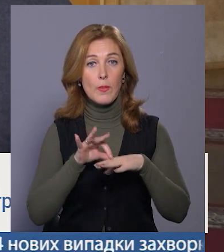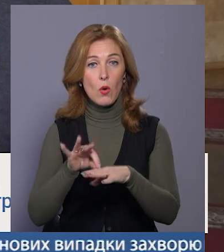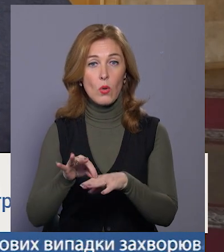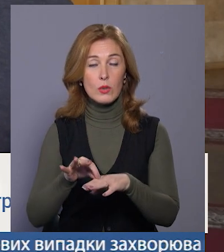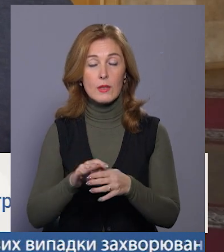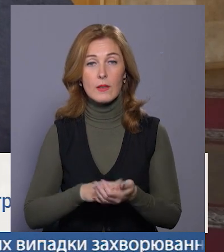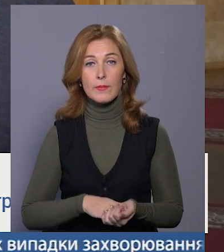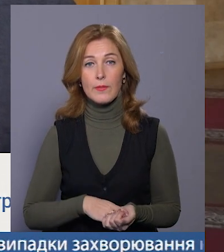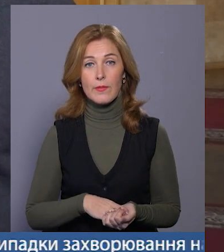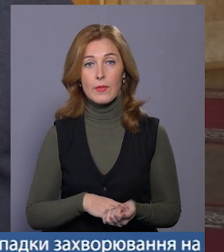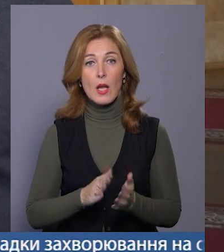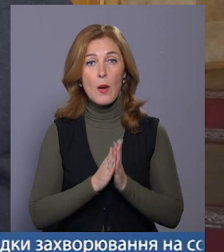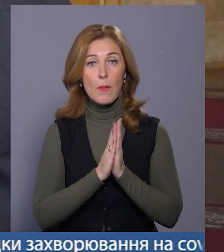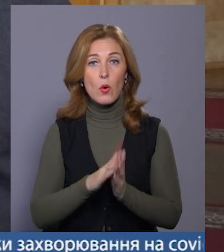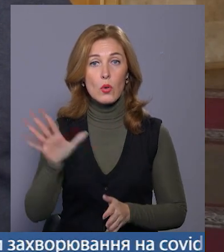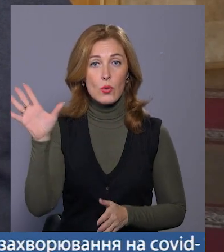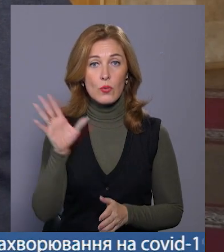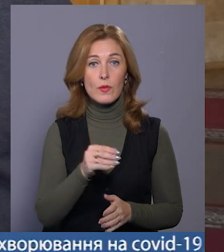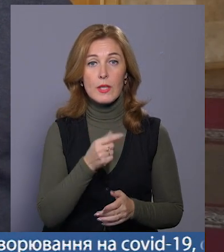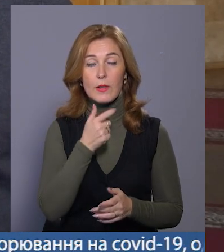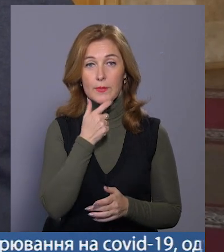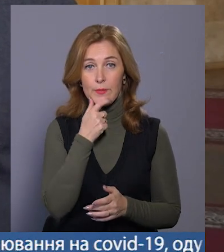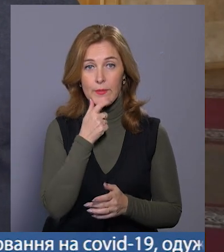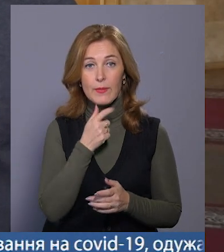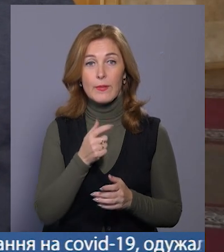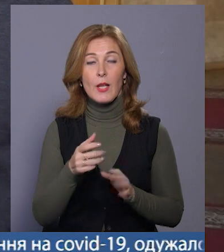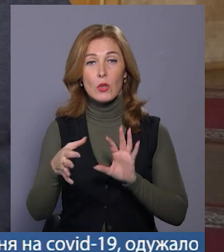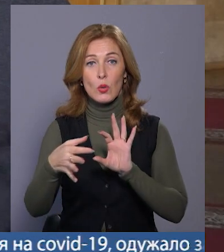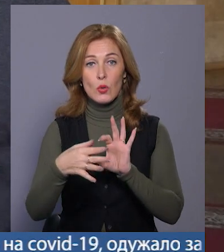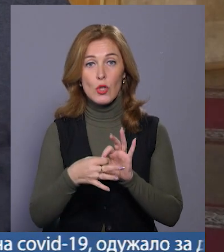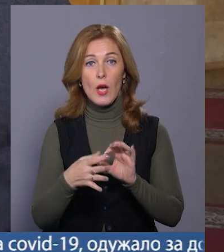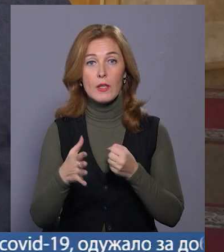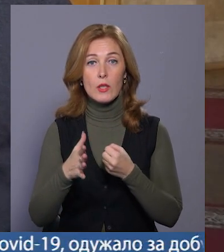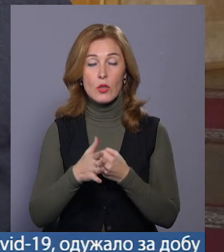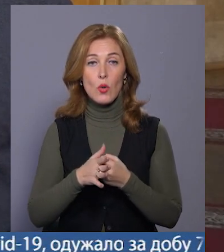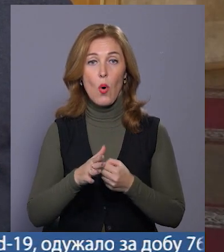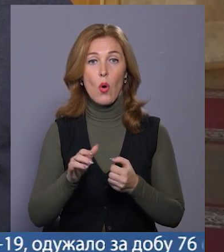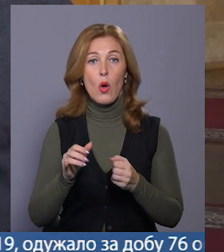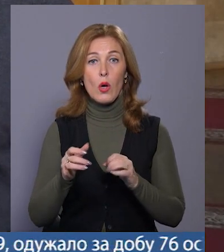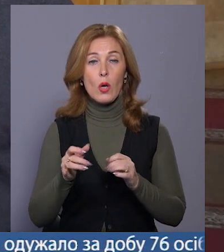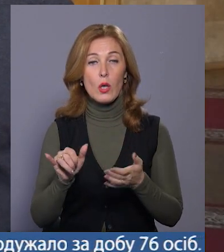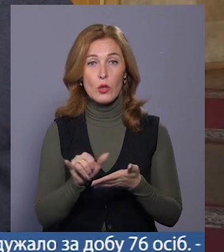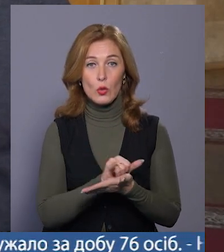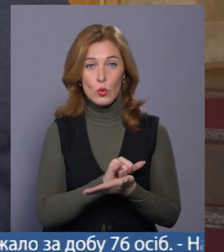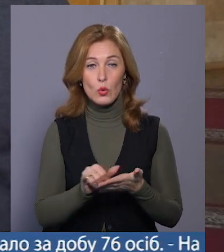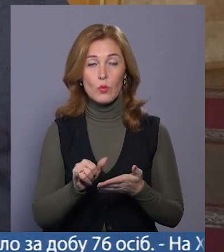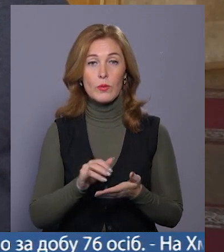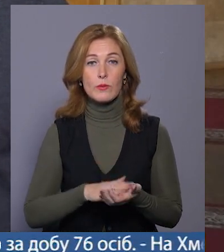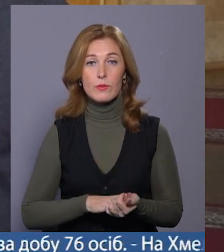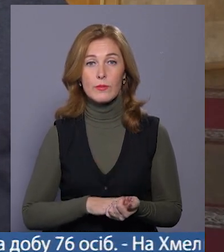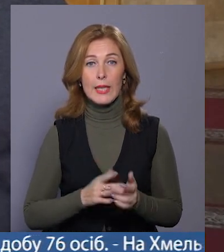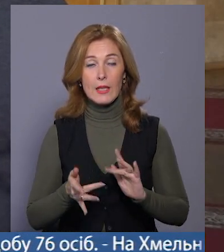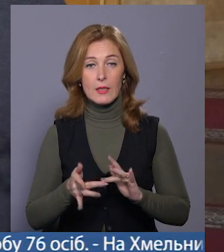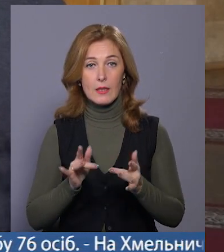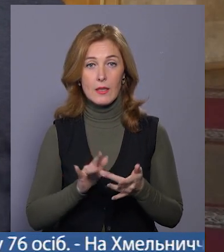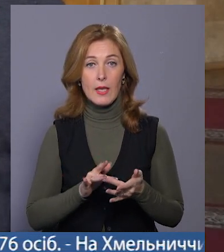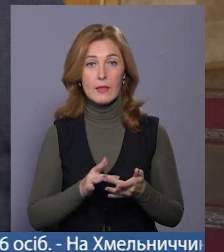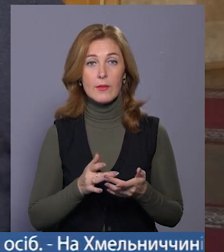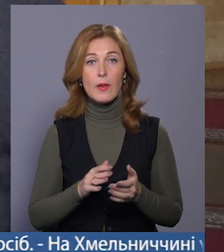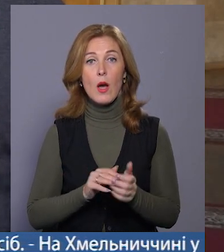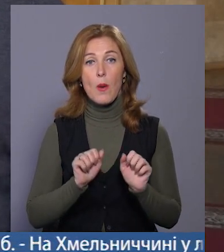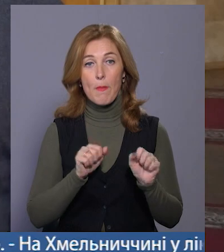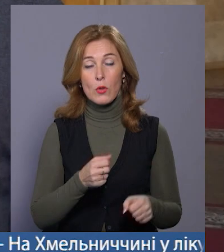з театрів. Тому прошу всіх глядачів, долучайтесь до YouTube-каналу. На нашій сторінці це буде буде трансляція на нашій сторінці, де ви зможете посилочці